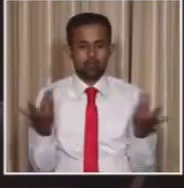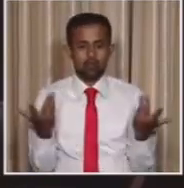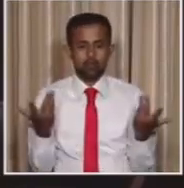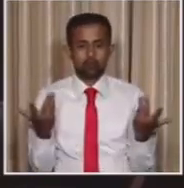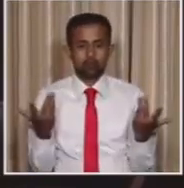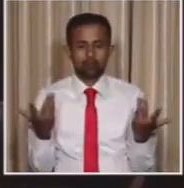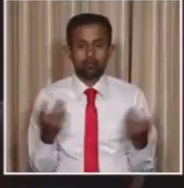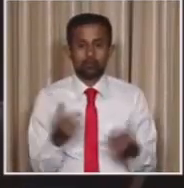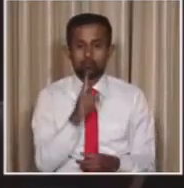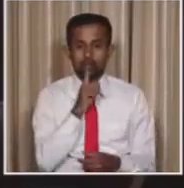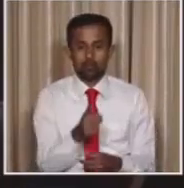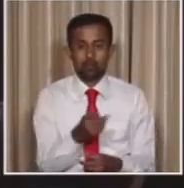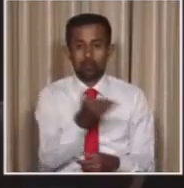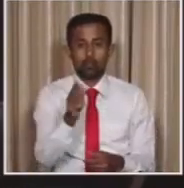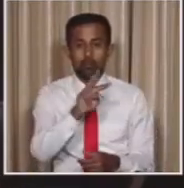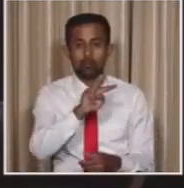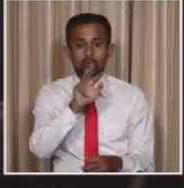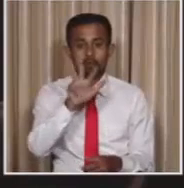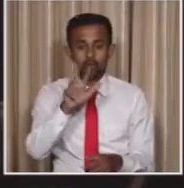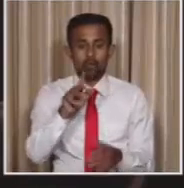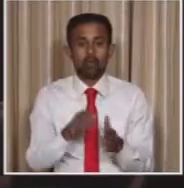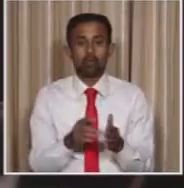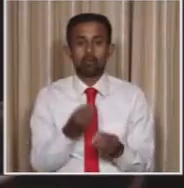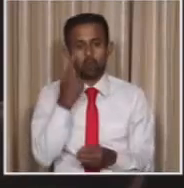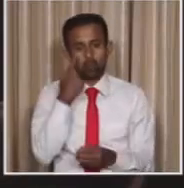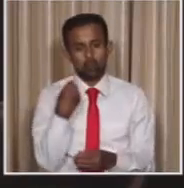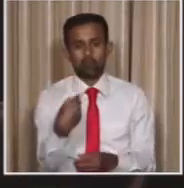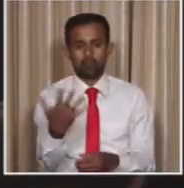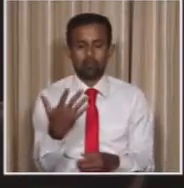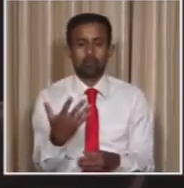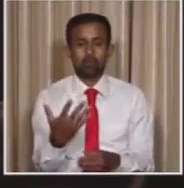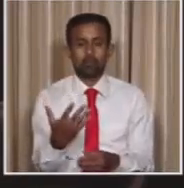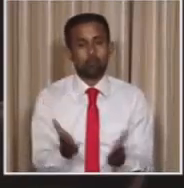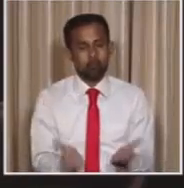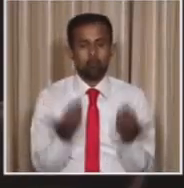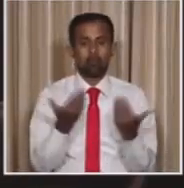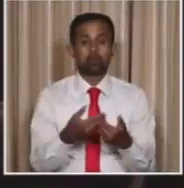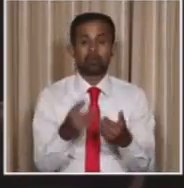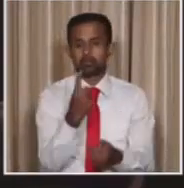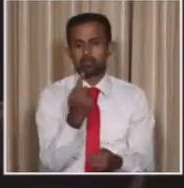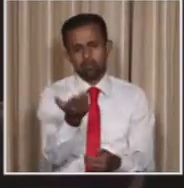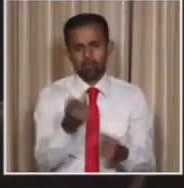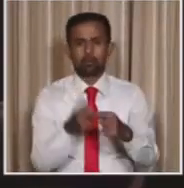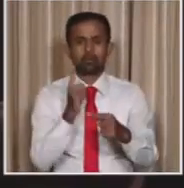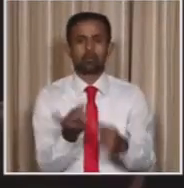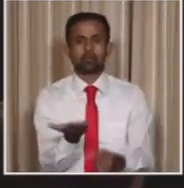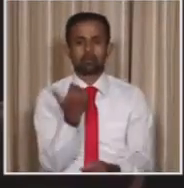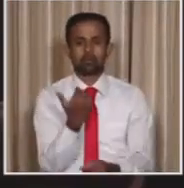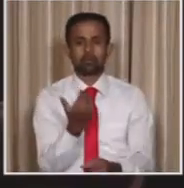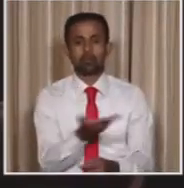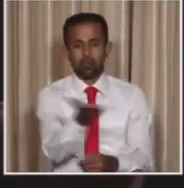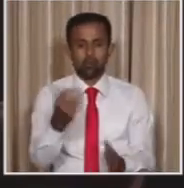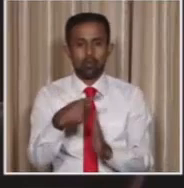ඒක නිසා මම කියන ඕගොල්ලොන්ගේ 39 දෙනාගේ පෙන්ෂන් ටික පරිත්‍යාග කරලා කපන්න පටන් ගන්න ඕගොල්ලෝ ඉස්සල්ලා ආදර්ශයක් දෙන්න